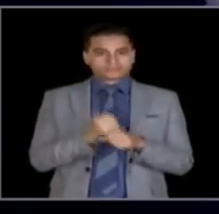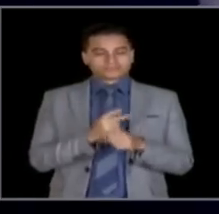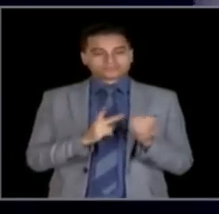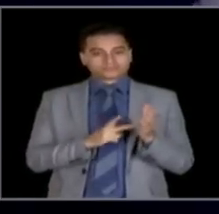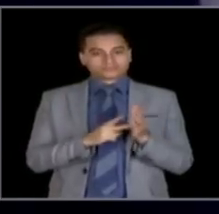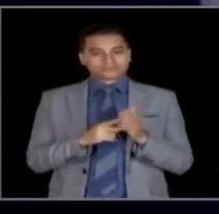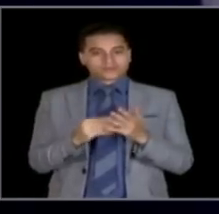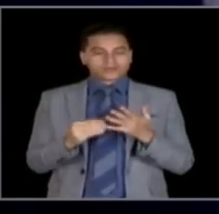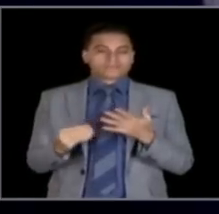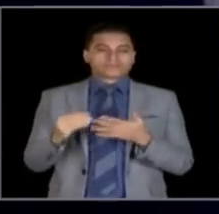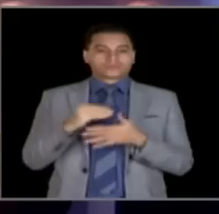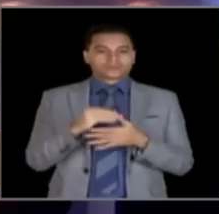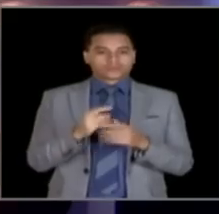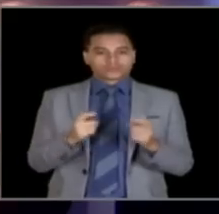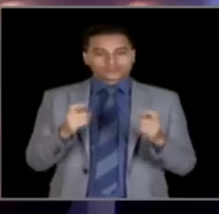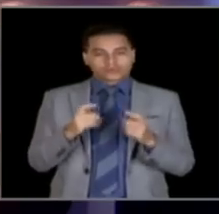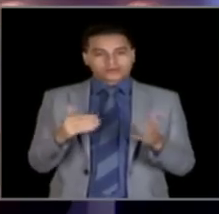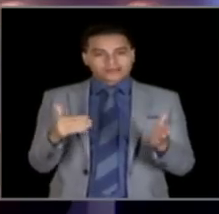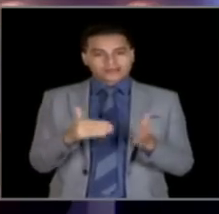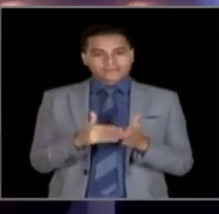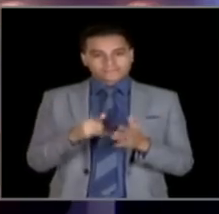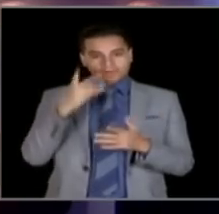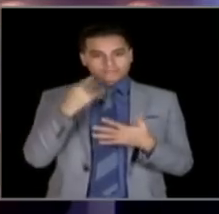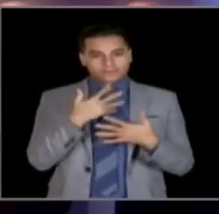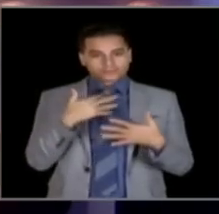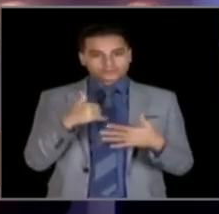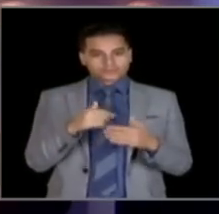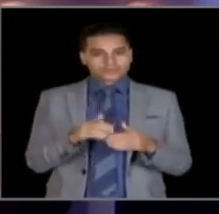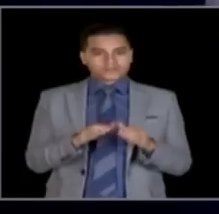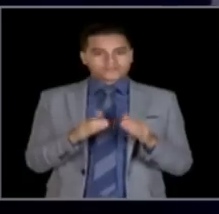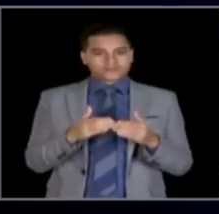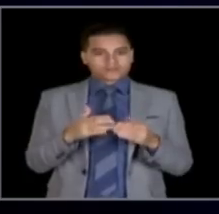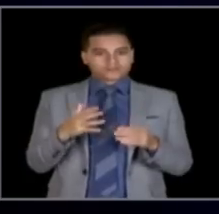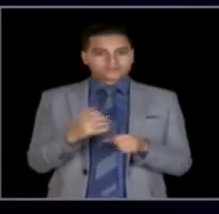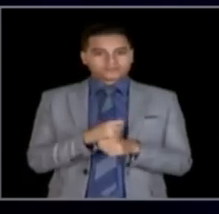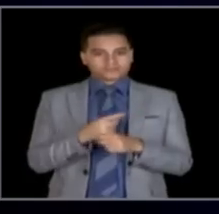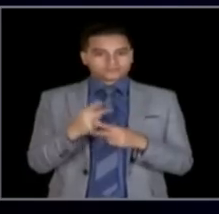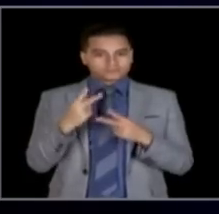كمان الوصول للدور النهائي. حضرتك هتبقى مبسوط عشان فايترز هتحقق حلم.